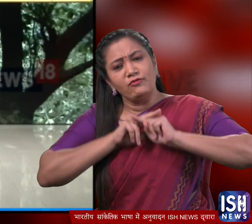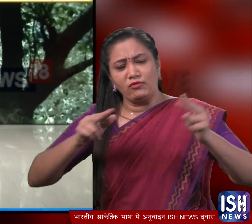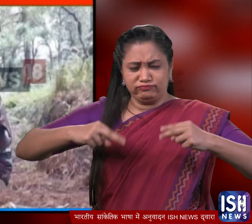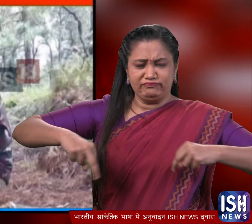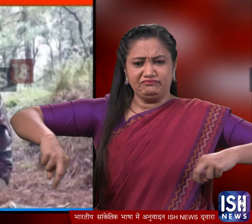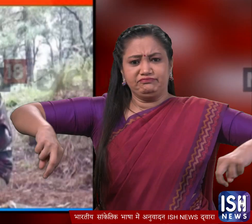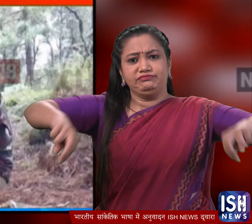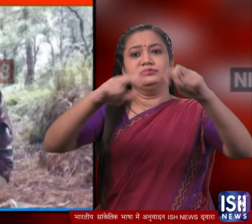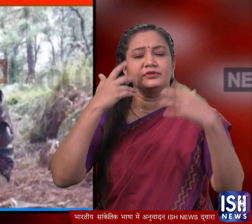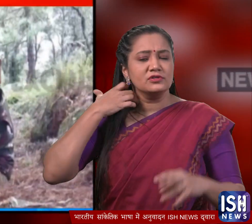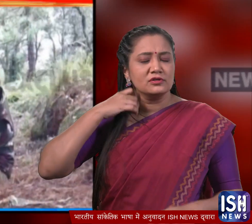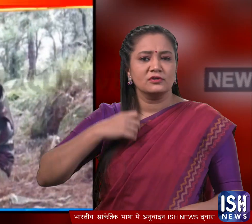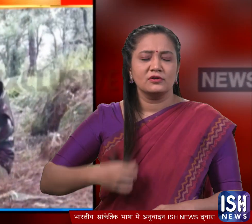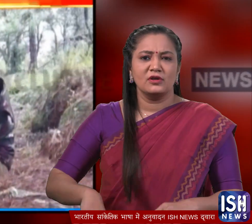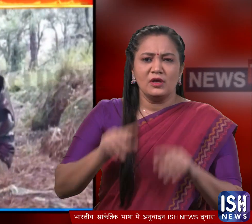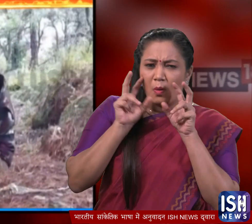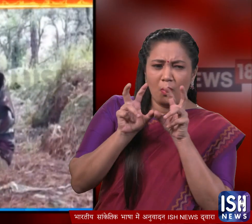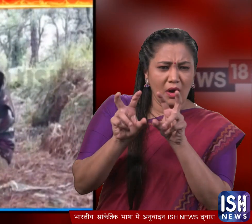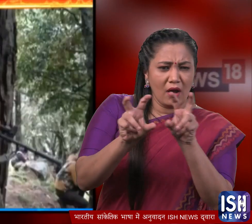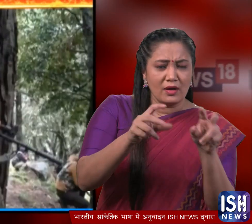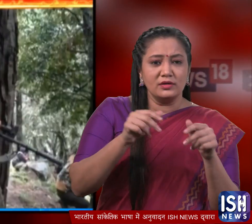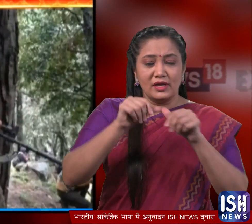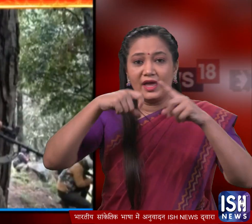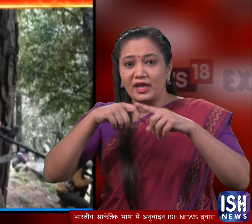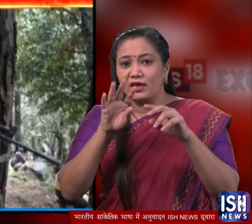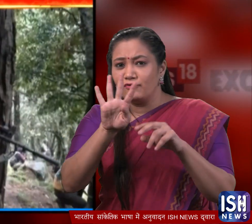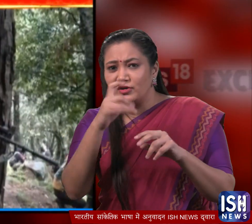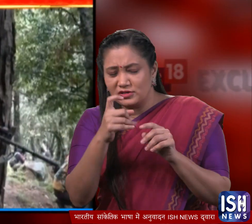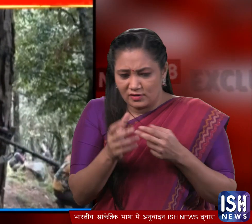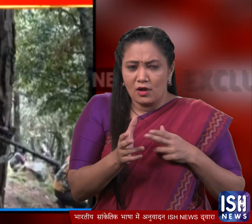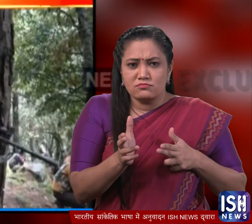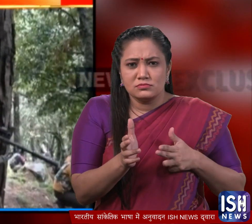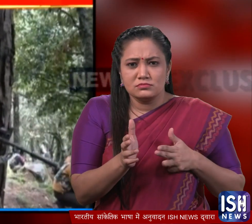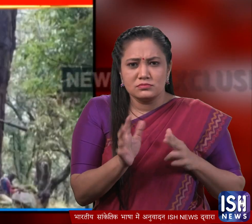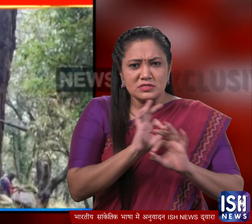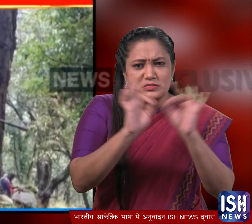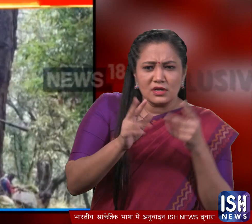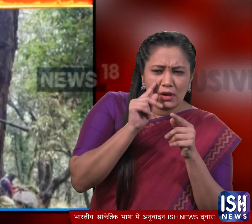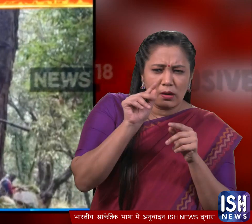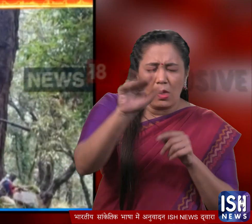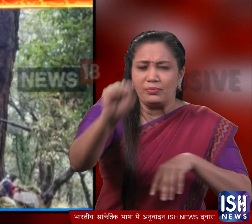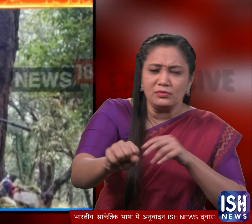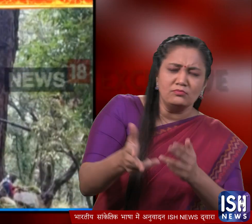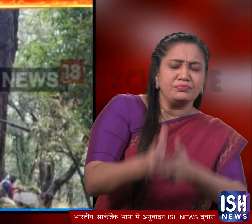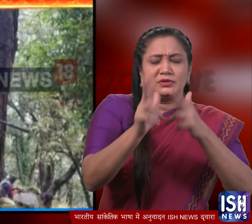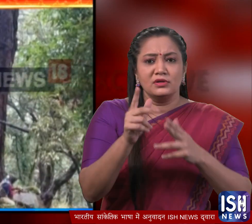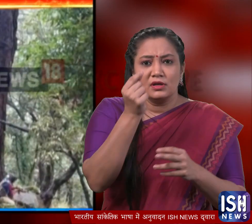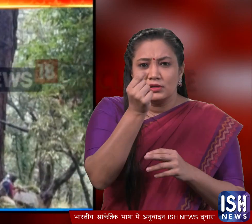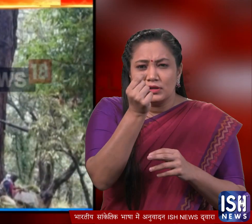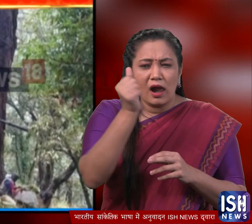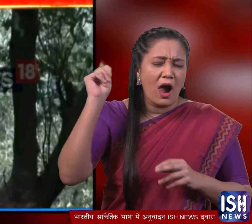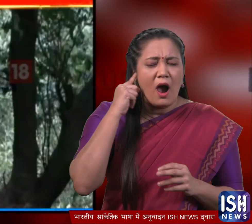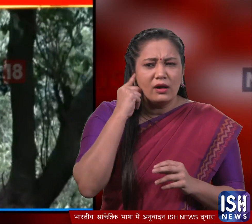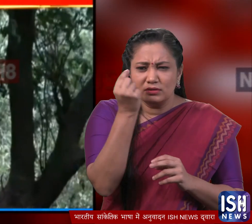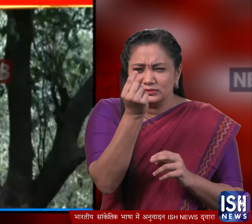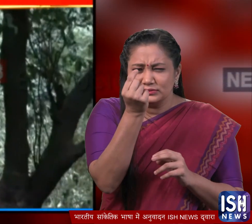लिया और पैनी नजर के साथ ही AK-47 के ट्रिगर पर उंगलियां रख आतंकियों के खात्मे के लिए उनकी एक